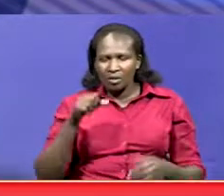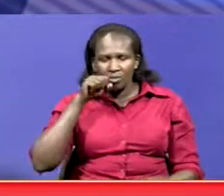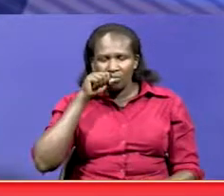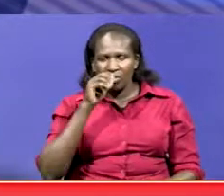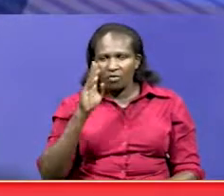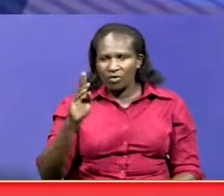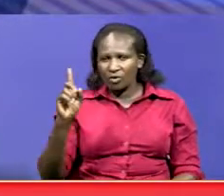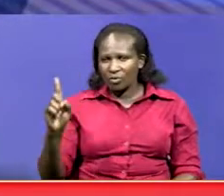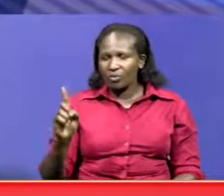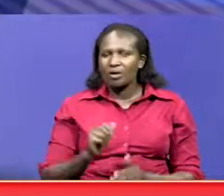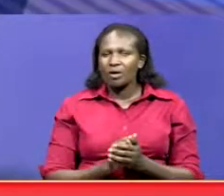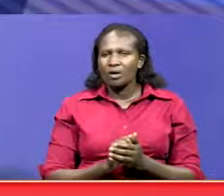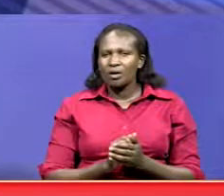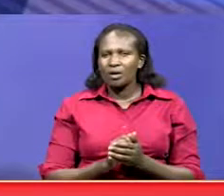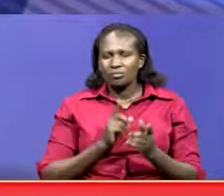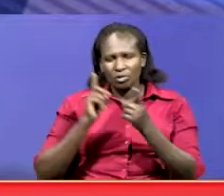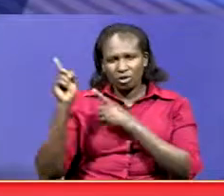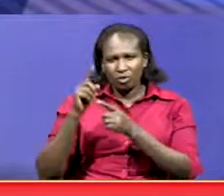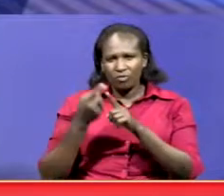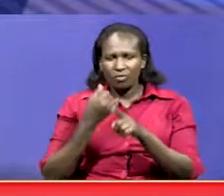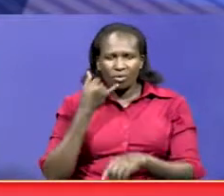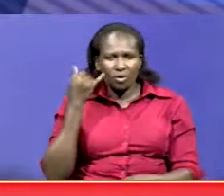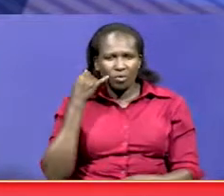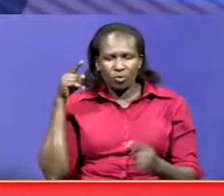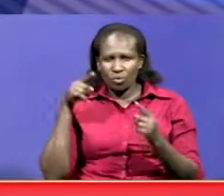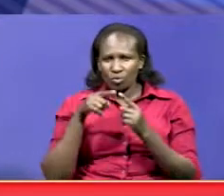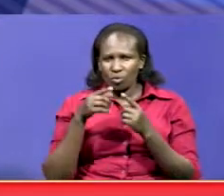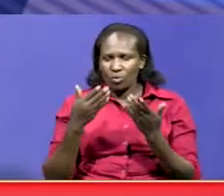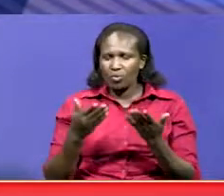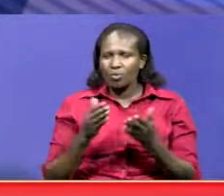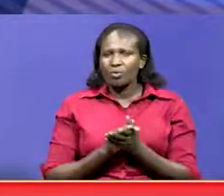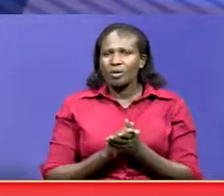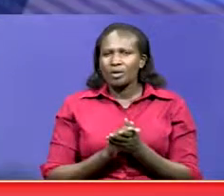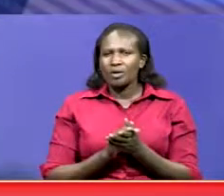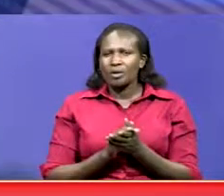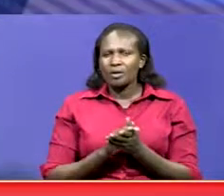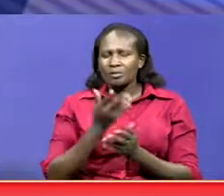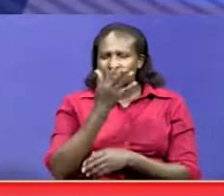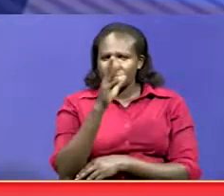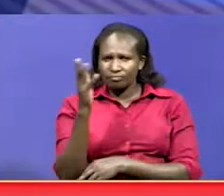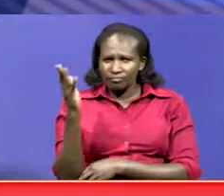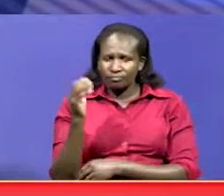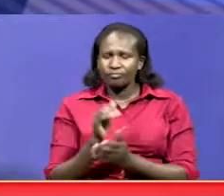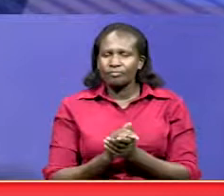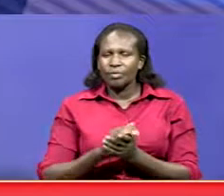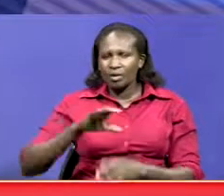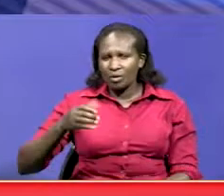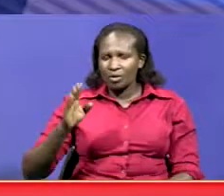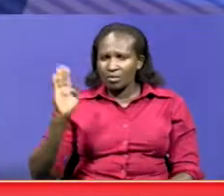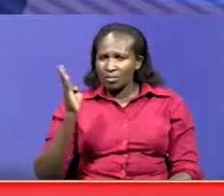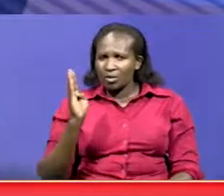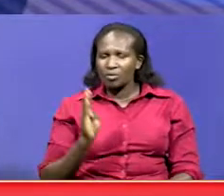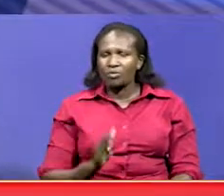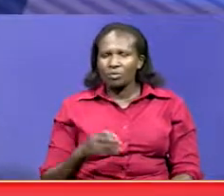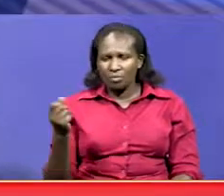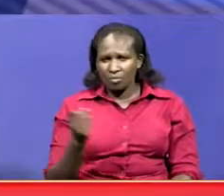41 wa mitaani walisafirishwa kutoka mji wa Nakuru na kuachwa katika msitu wa Chemasusi kaunti ya Baringo